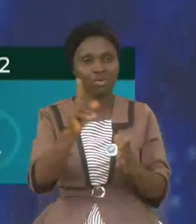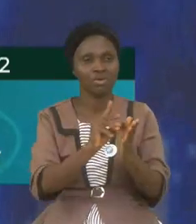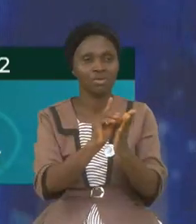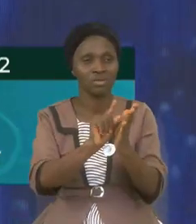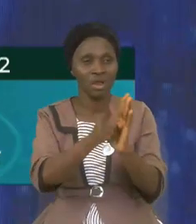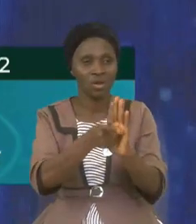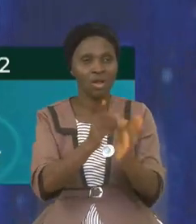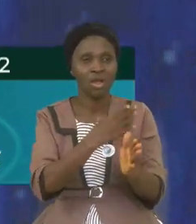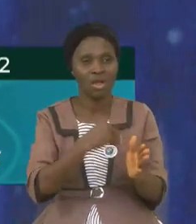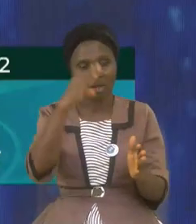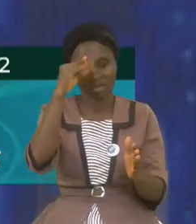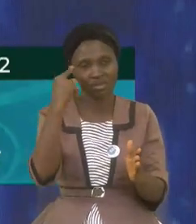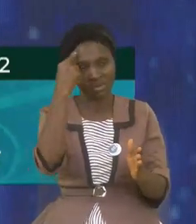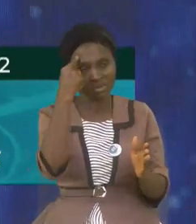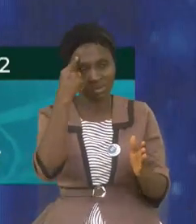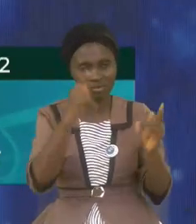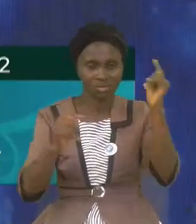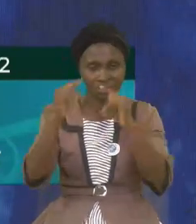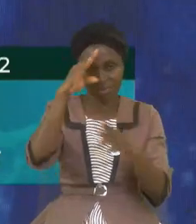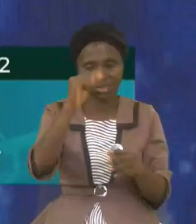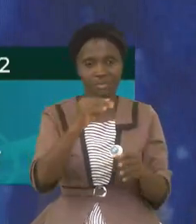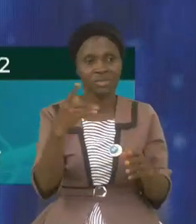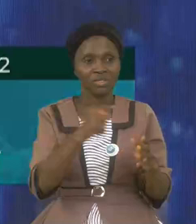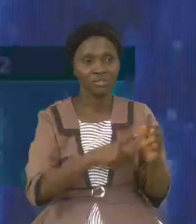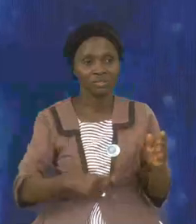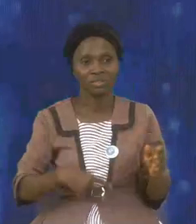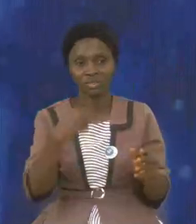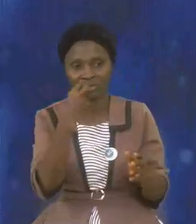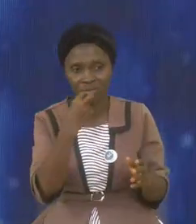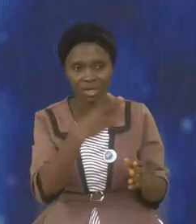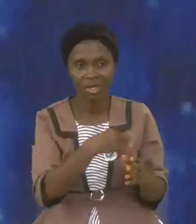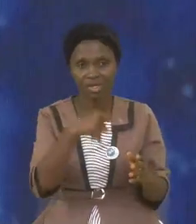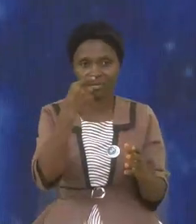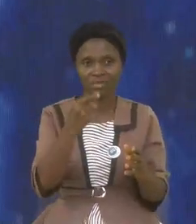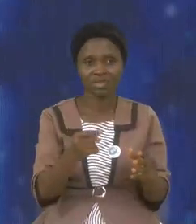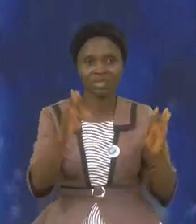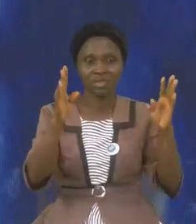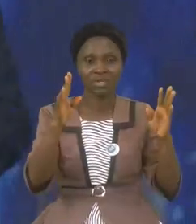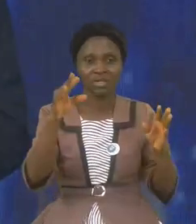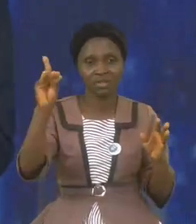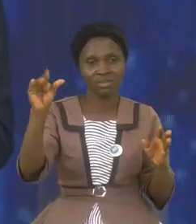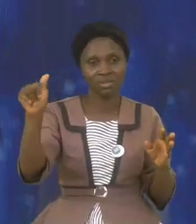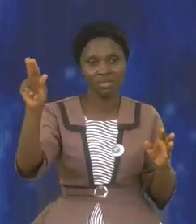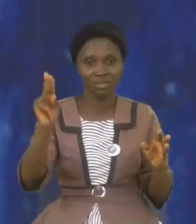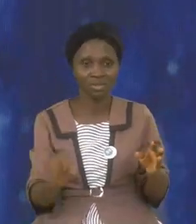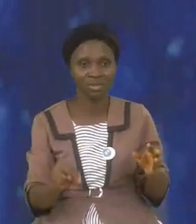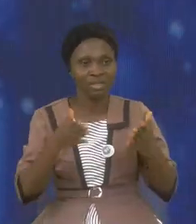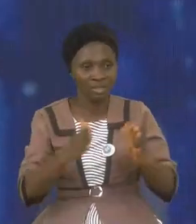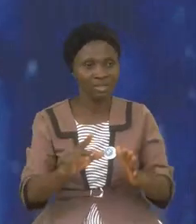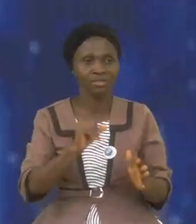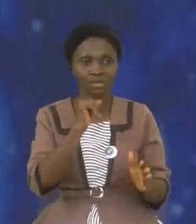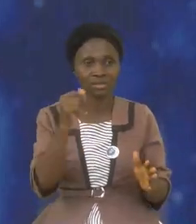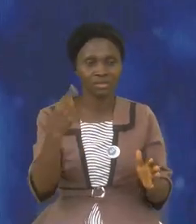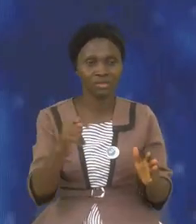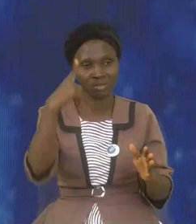Pendant une heure, et ses pensées le troublaient. Le roi reprit et dit, Belshazzar, c'est Daniel ça, que